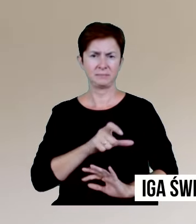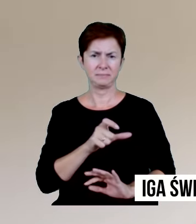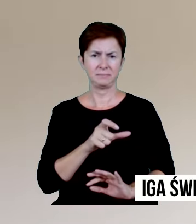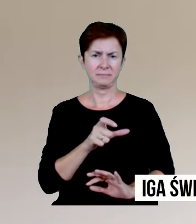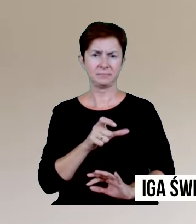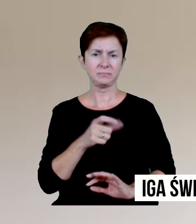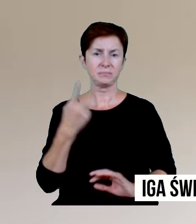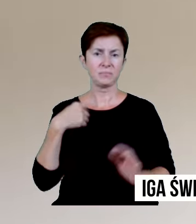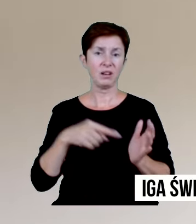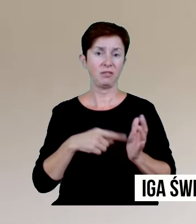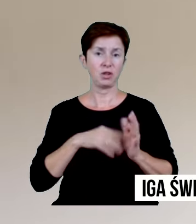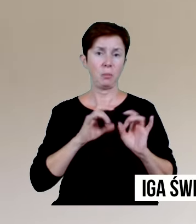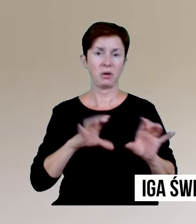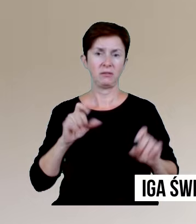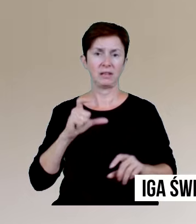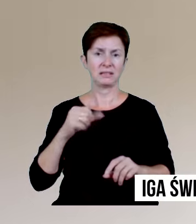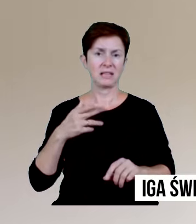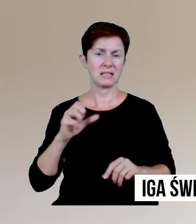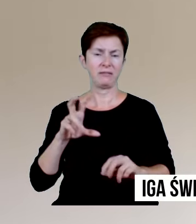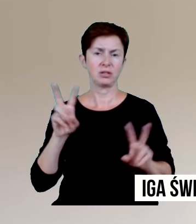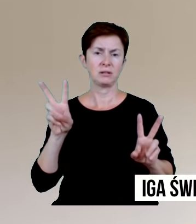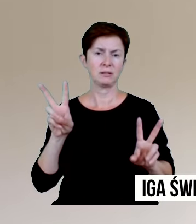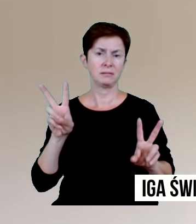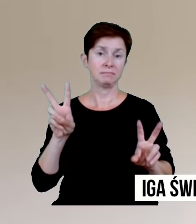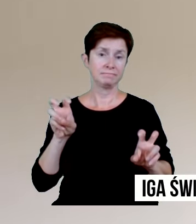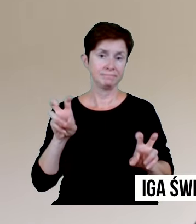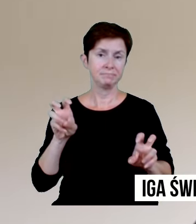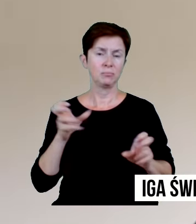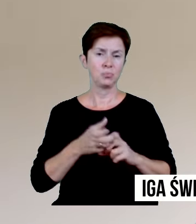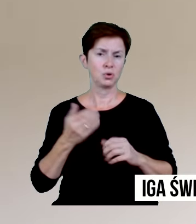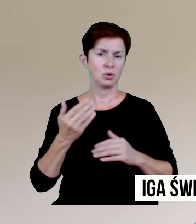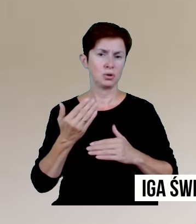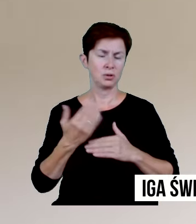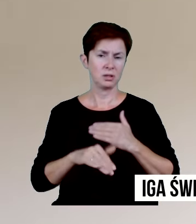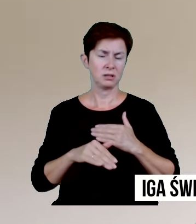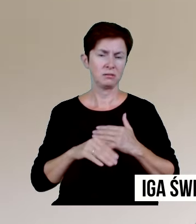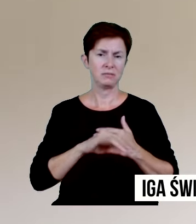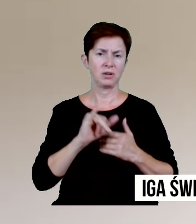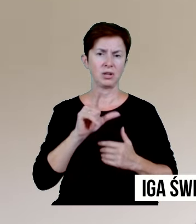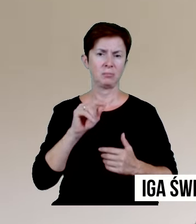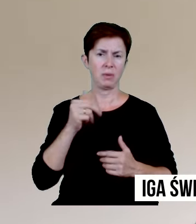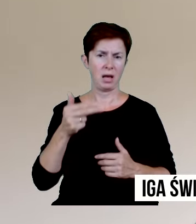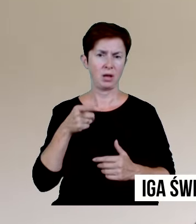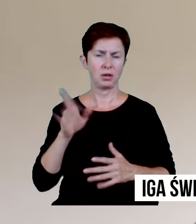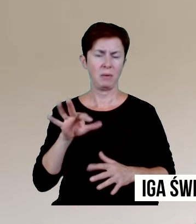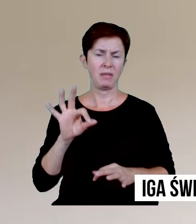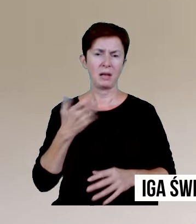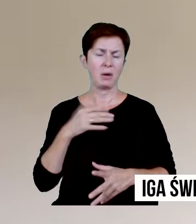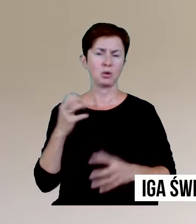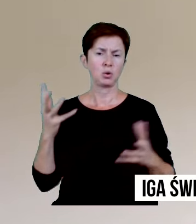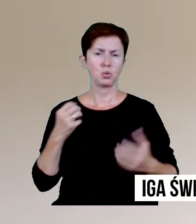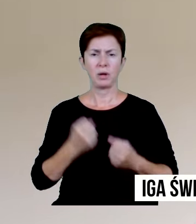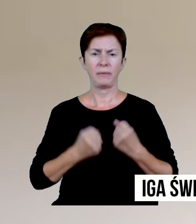profesor Cęckiewicz no, pożegnał się w cudzysłowie, musiał się pożegnać z pracą w IPN-ie, między innymi miał ogromne trudności.